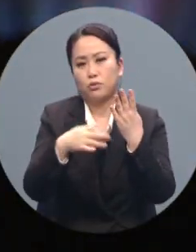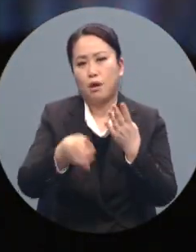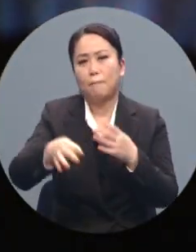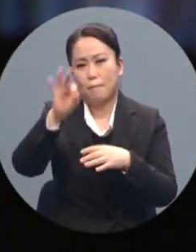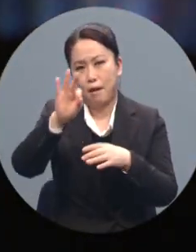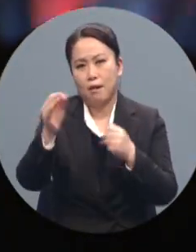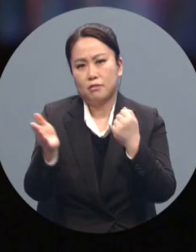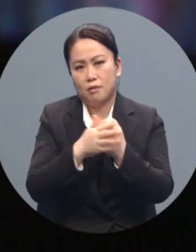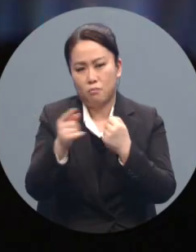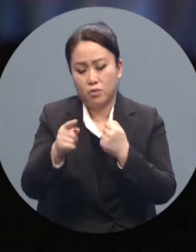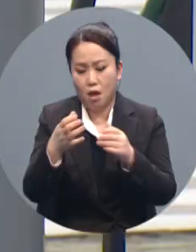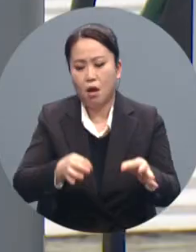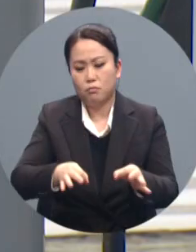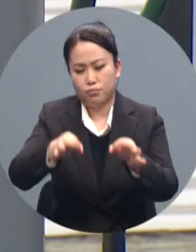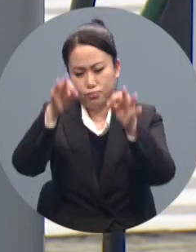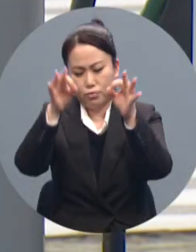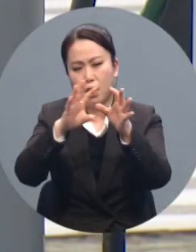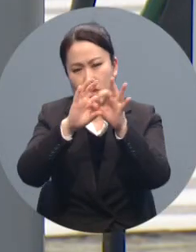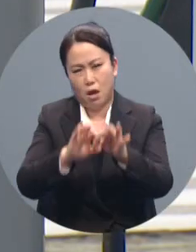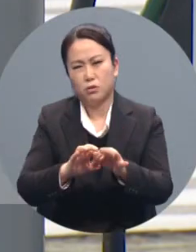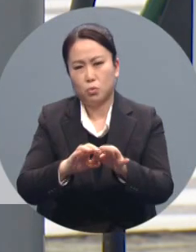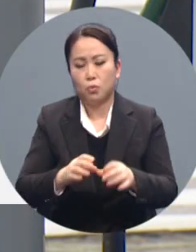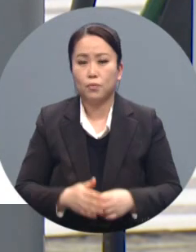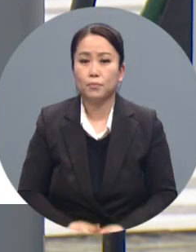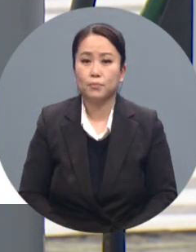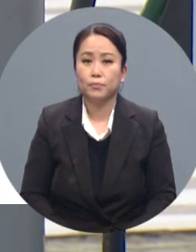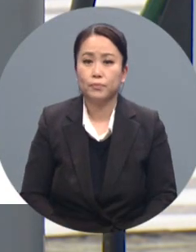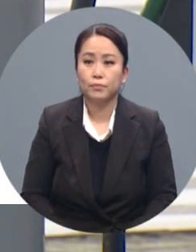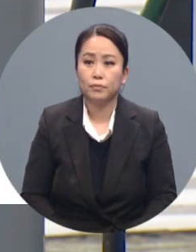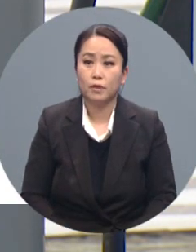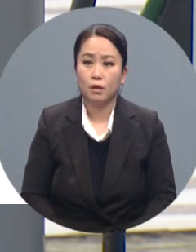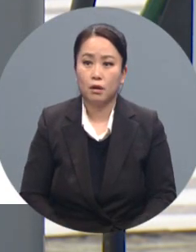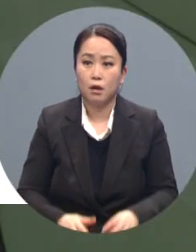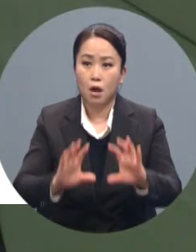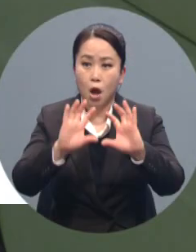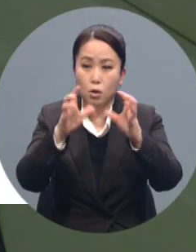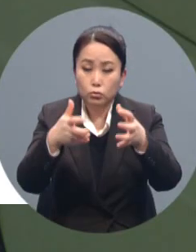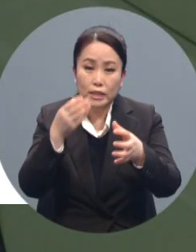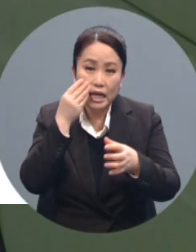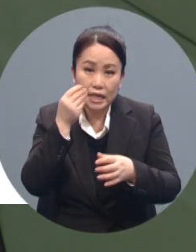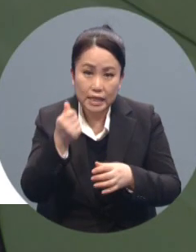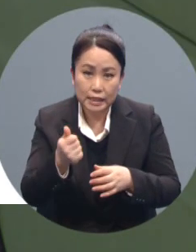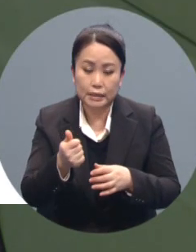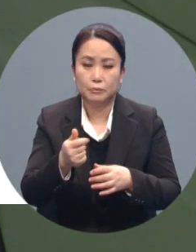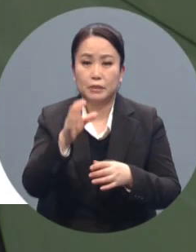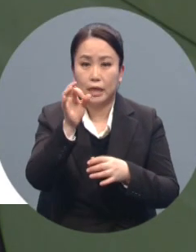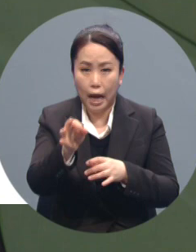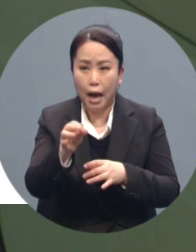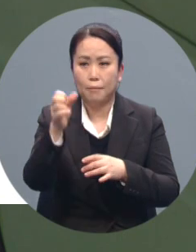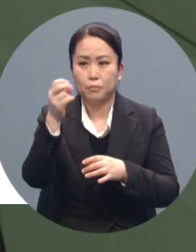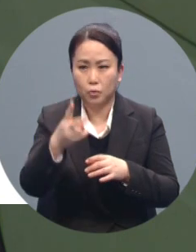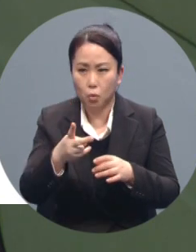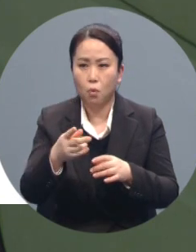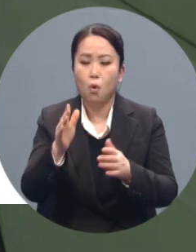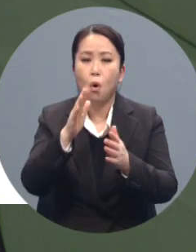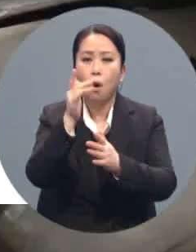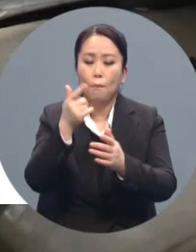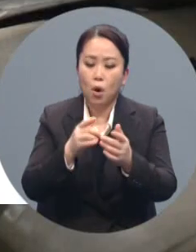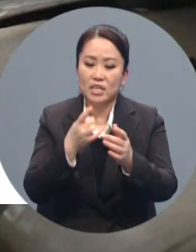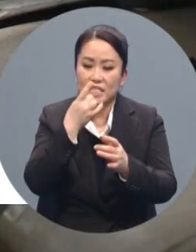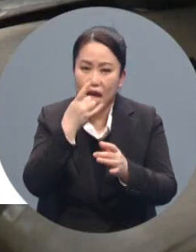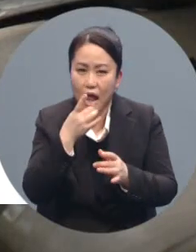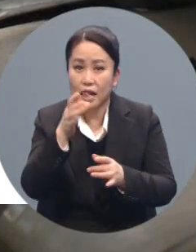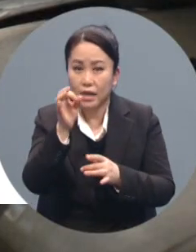않을 것이란 전망입니다. 국제 유가하고 뭐 공물가, 원재료가 이게 뭐 다 올랐지